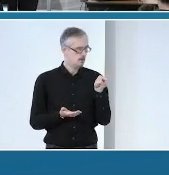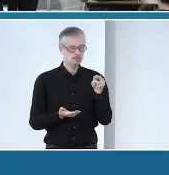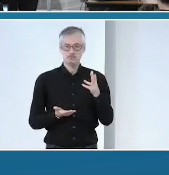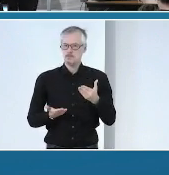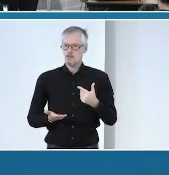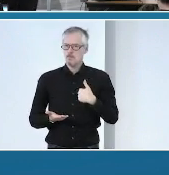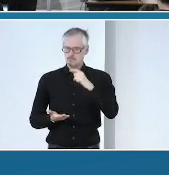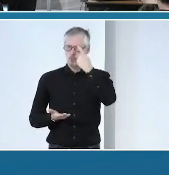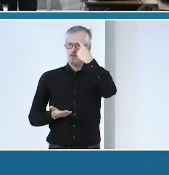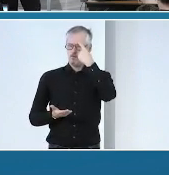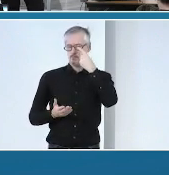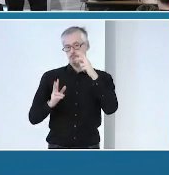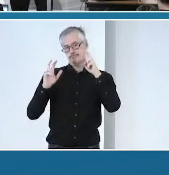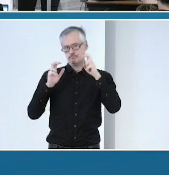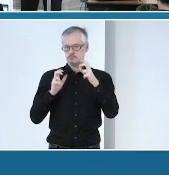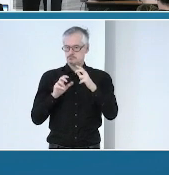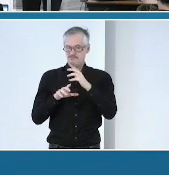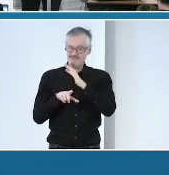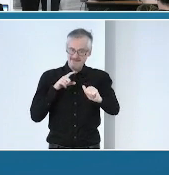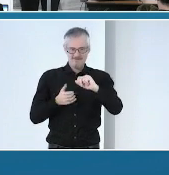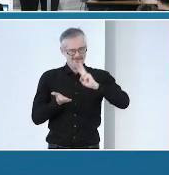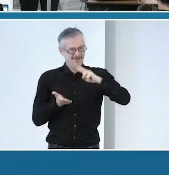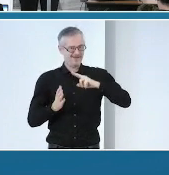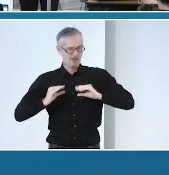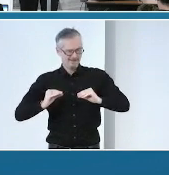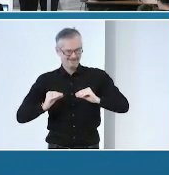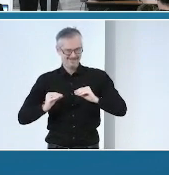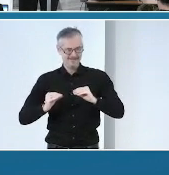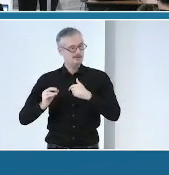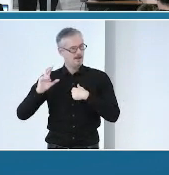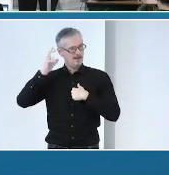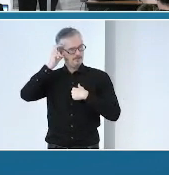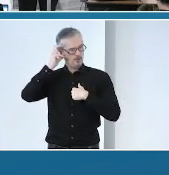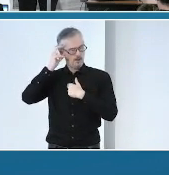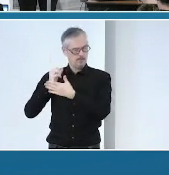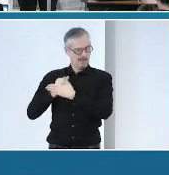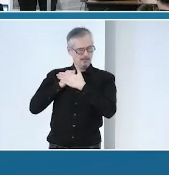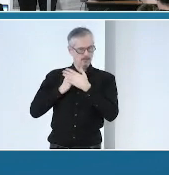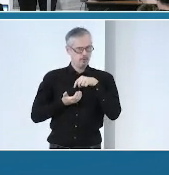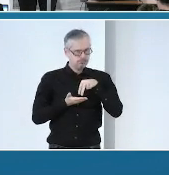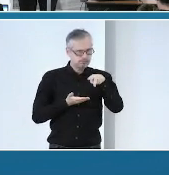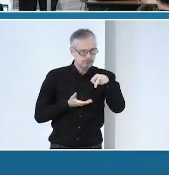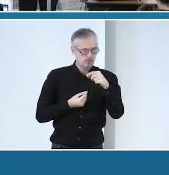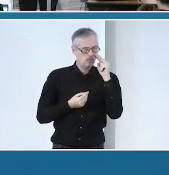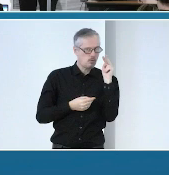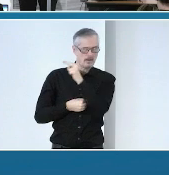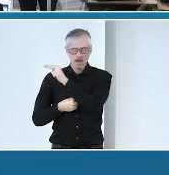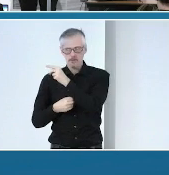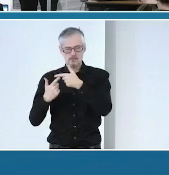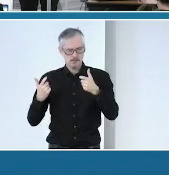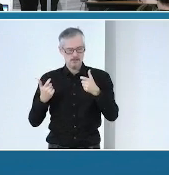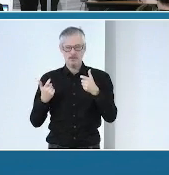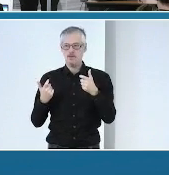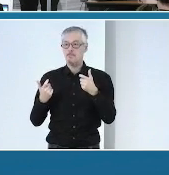maintenant, ici et maintenant. Là, l'information vestibulaire, elle est très importante, mais elle est aussi importante, c'est-à-dire que,